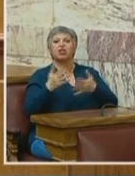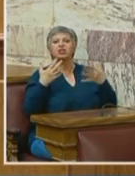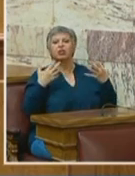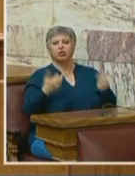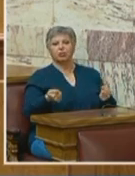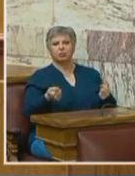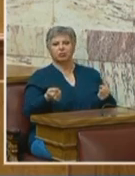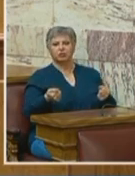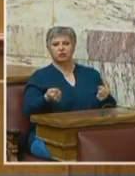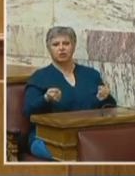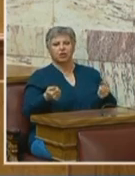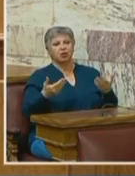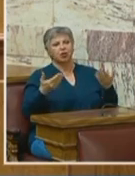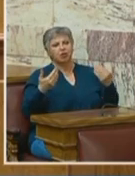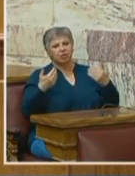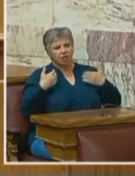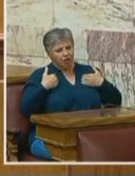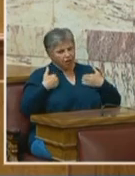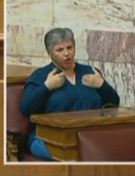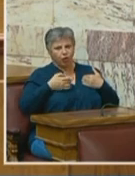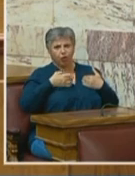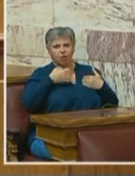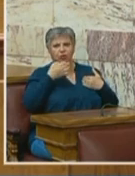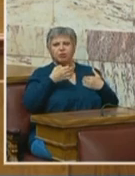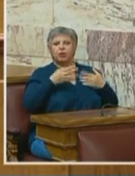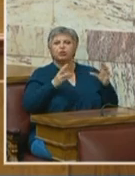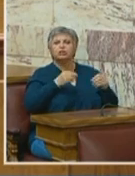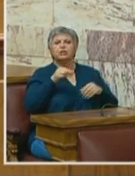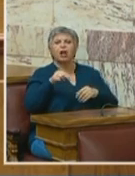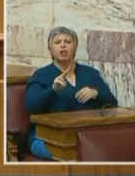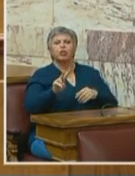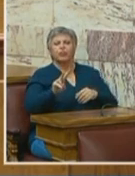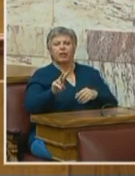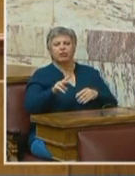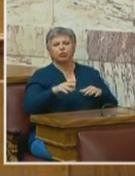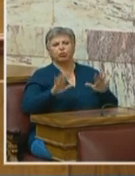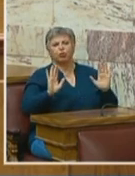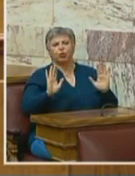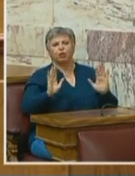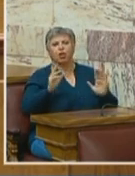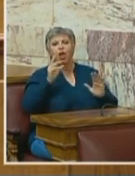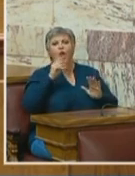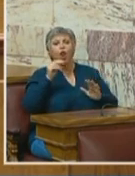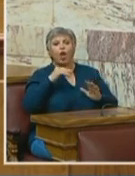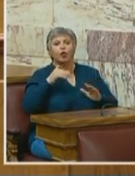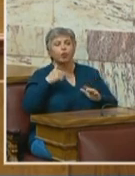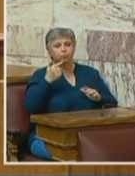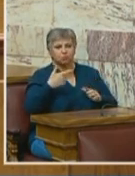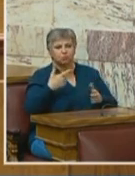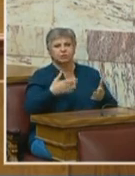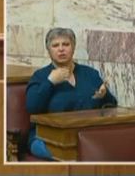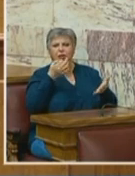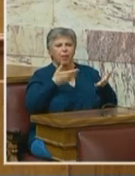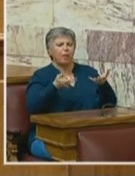Νοβάρτης. Τα νομικά επιχειρήματα εξάλλου παρουσιάστηκαν με άρτιο τρόπο από τους συζητητές μας. Θα σταθώ